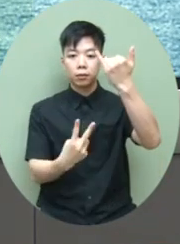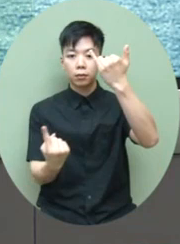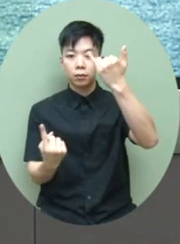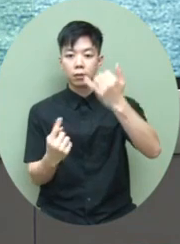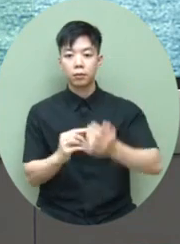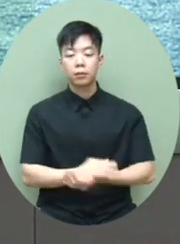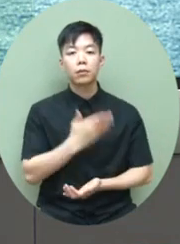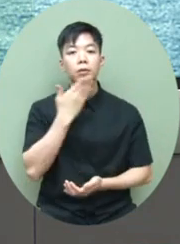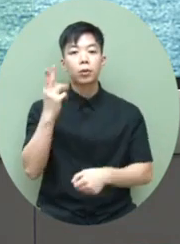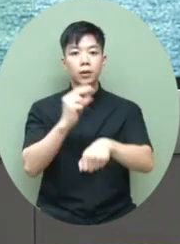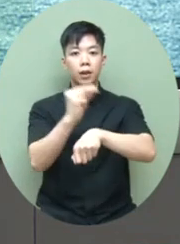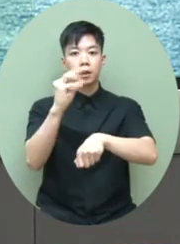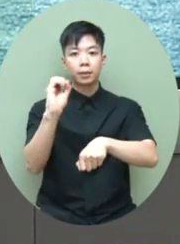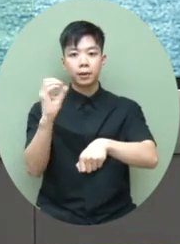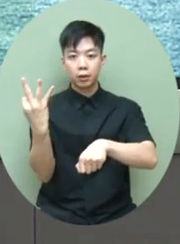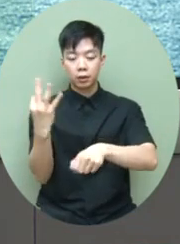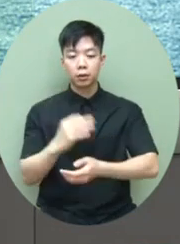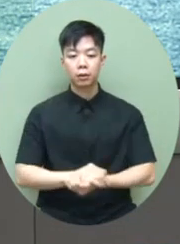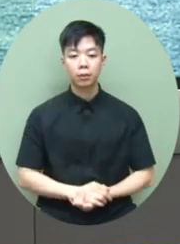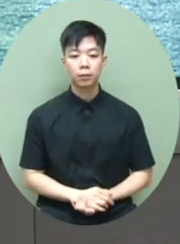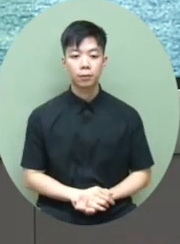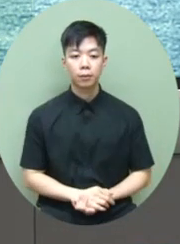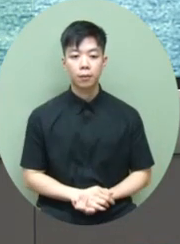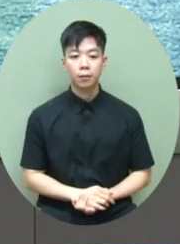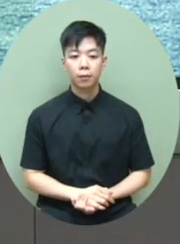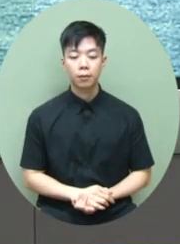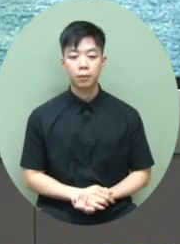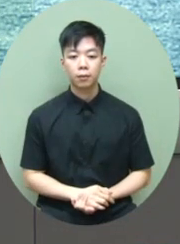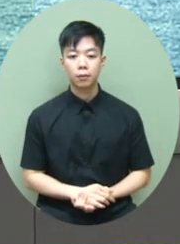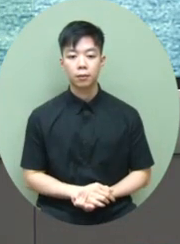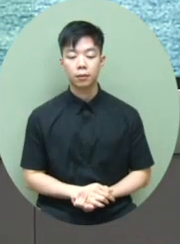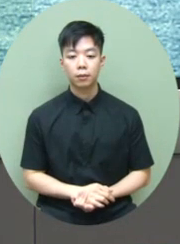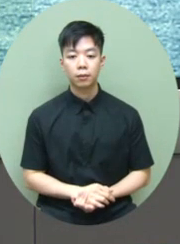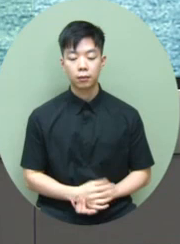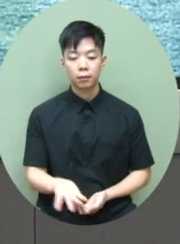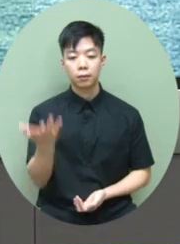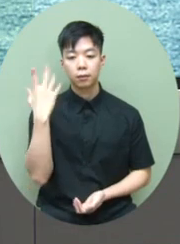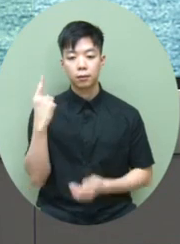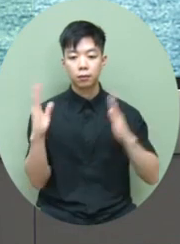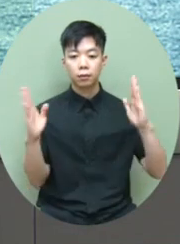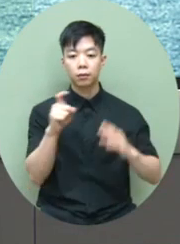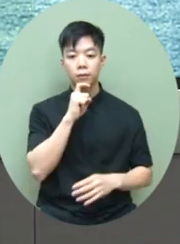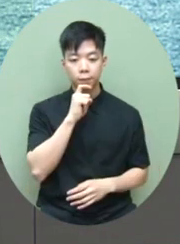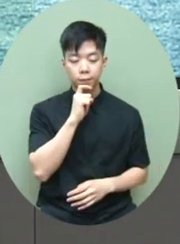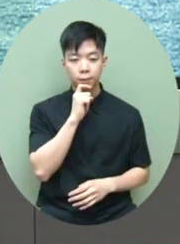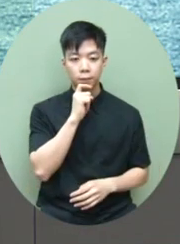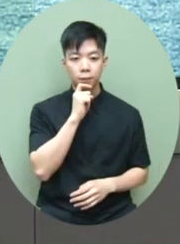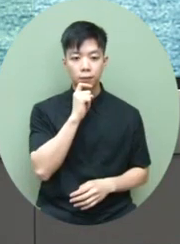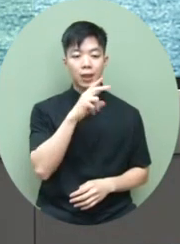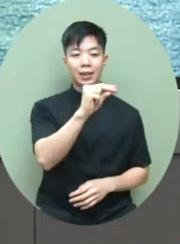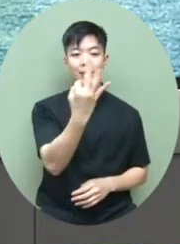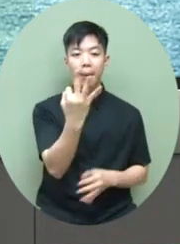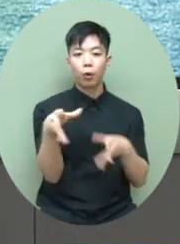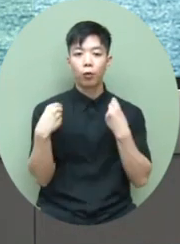6月21日朝頭早7:03。咁另外咧就係過去一日咧有73名嘅病人康